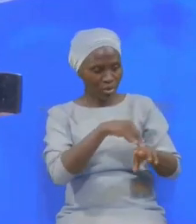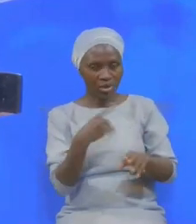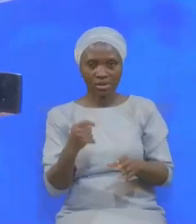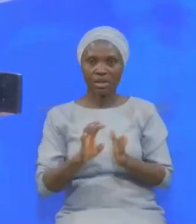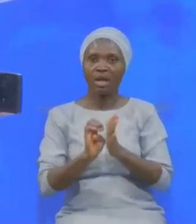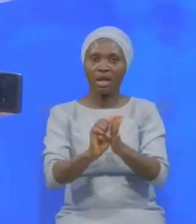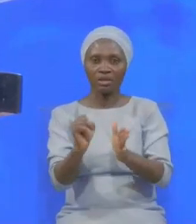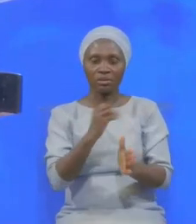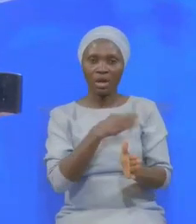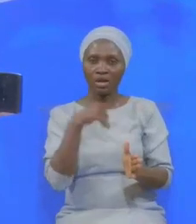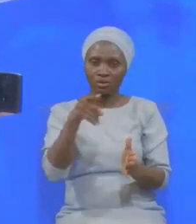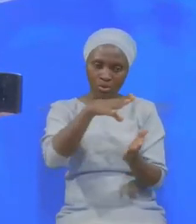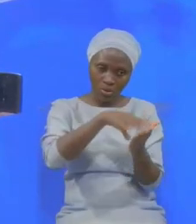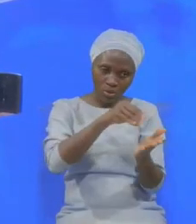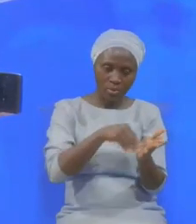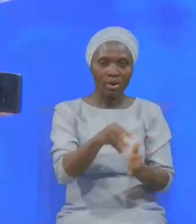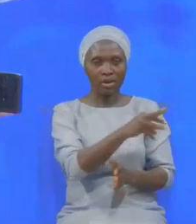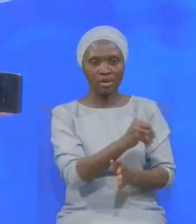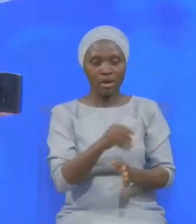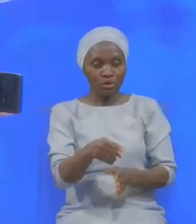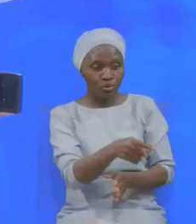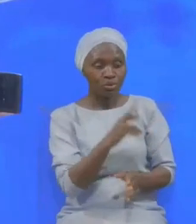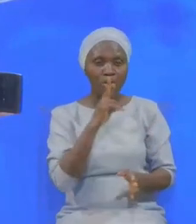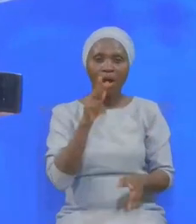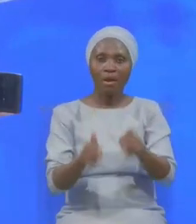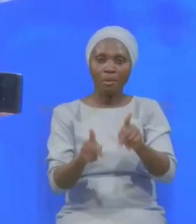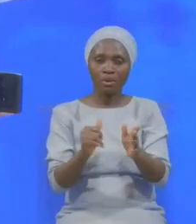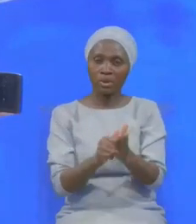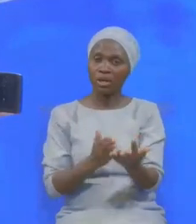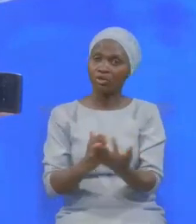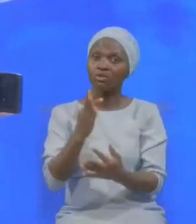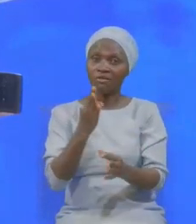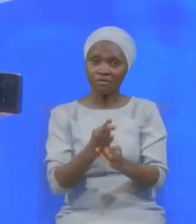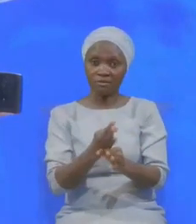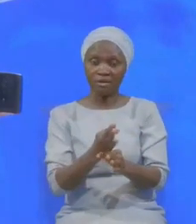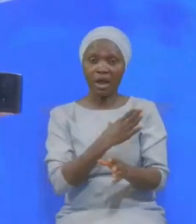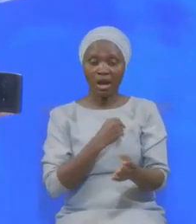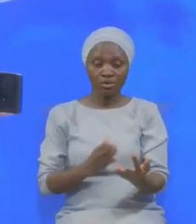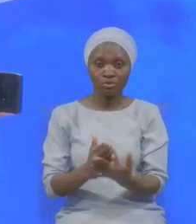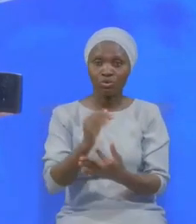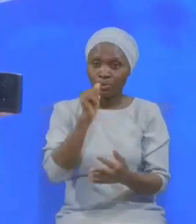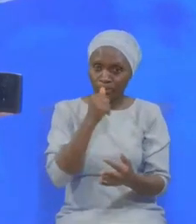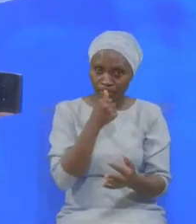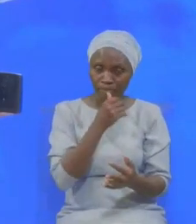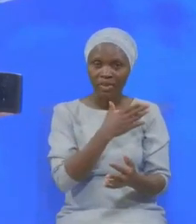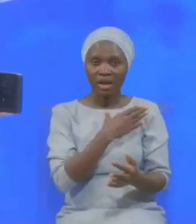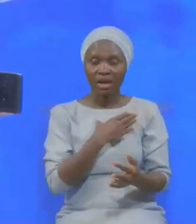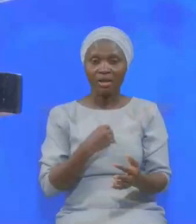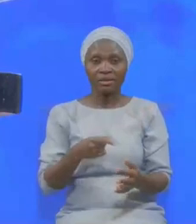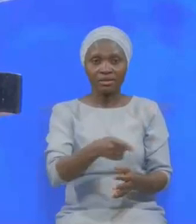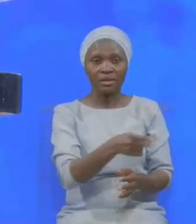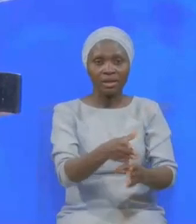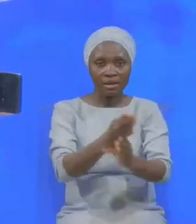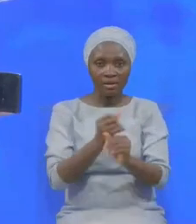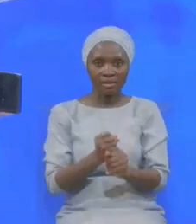exemple et imitez-les. Ce sont les gens-là qui, par la foi et par la persévérance, ont